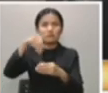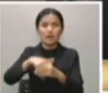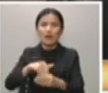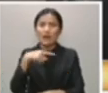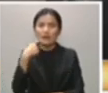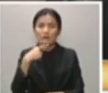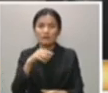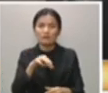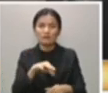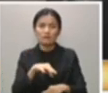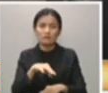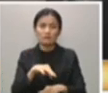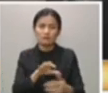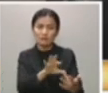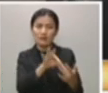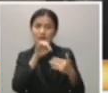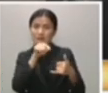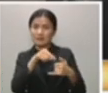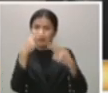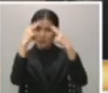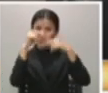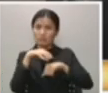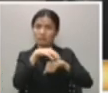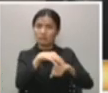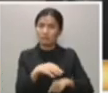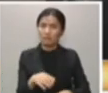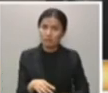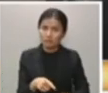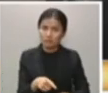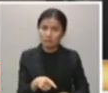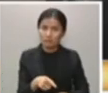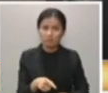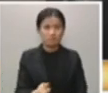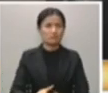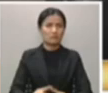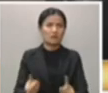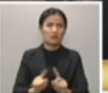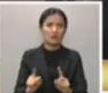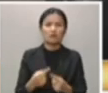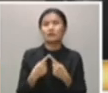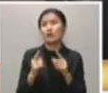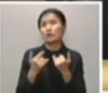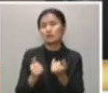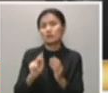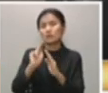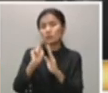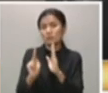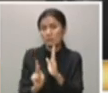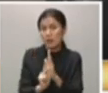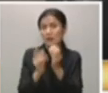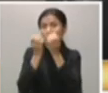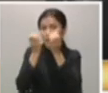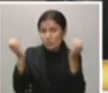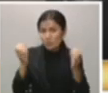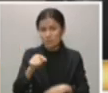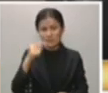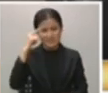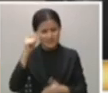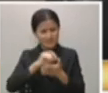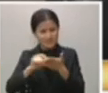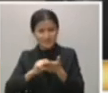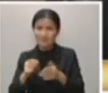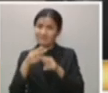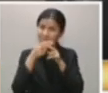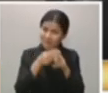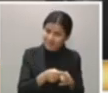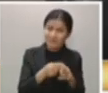ฐมนตรีเป็นเพราะท่านทั้งนี้เป็นเพราะเงื่อนไขในรัฐธรรมนูญที่พวกท่านสร้างขึ้นมาเพื่อสื